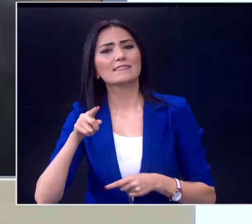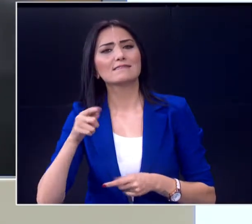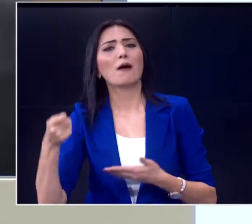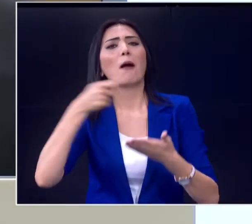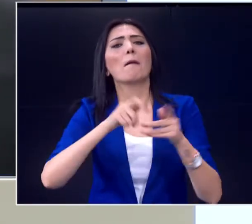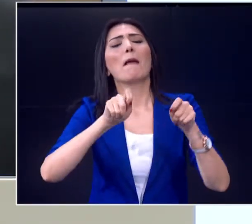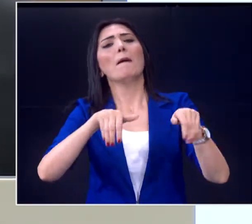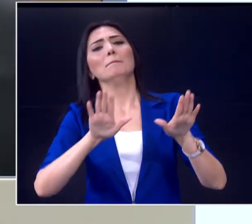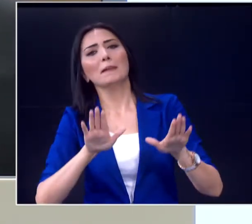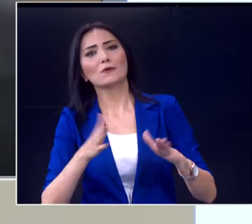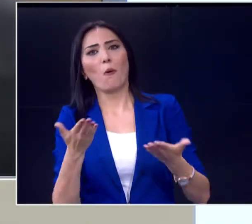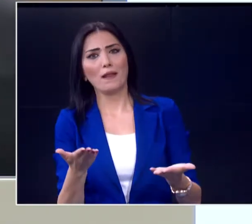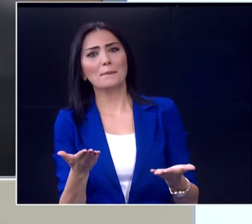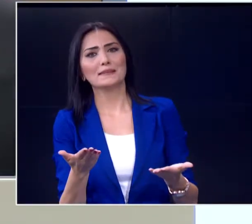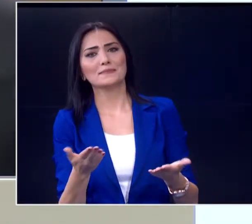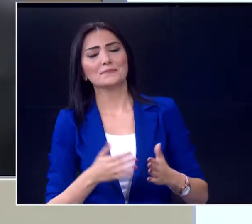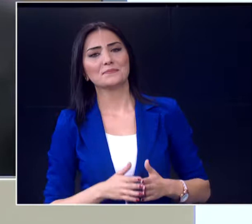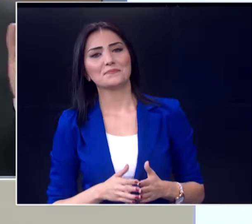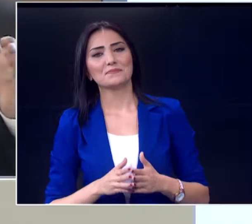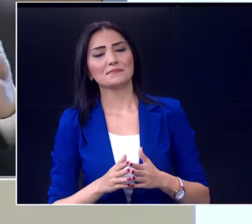tuttuk. Öyle mi?